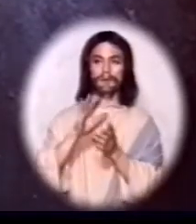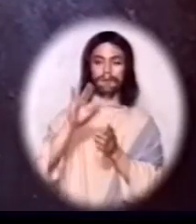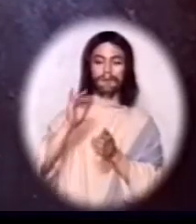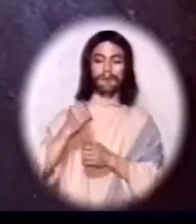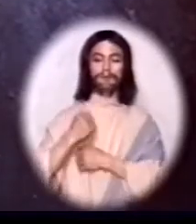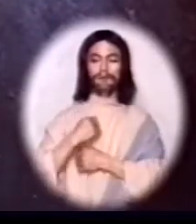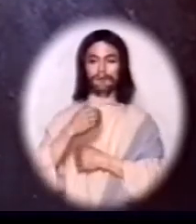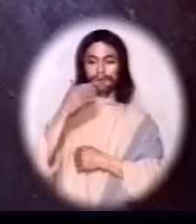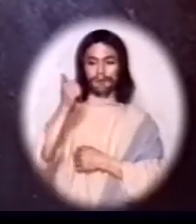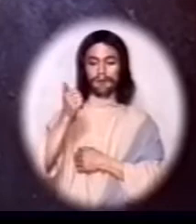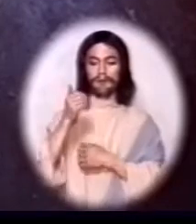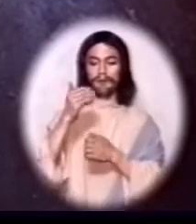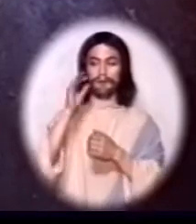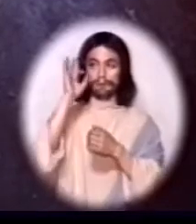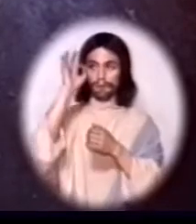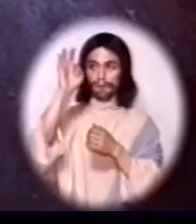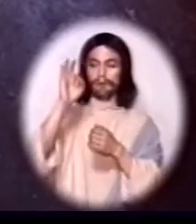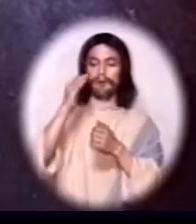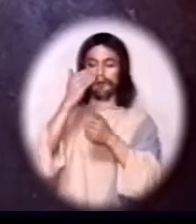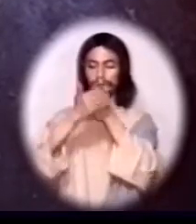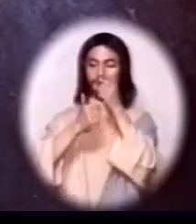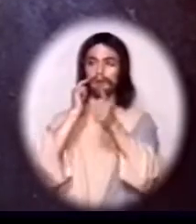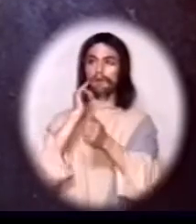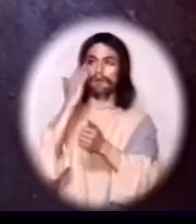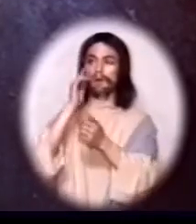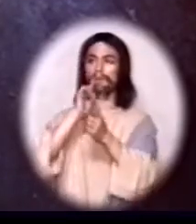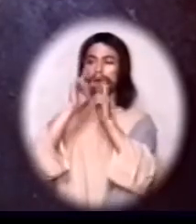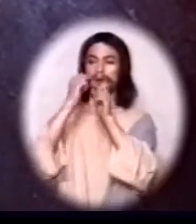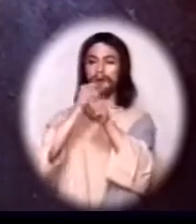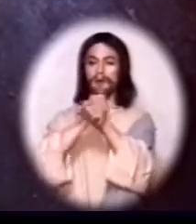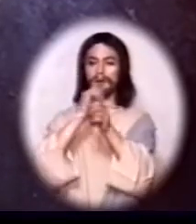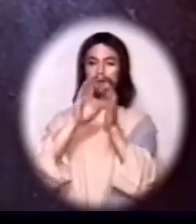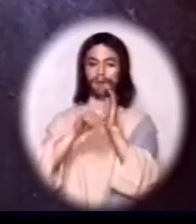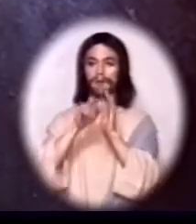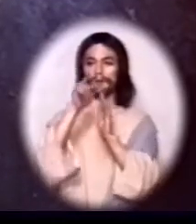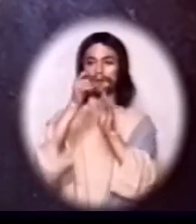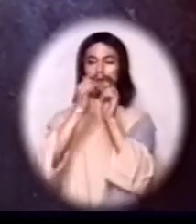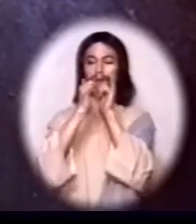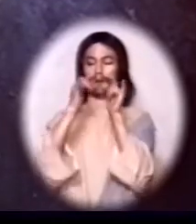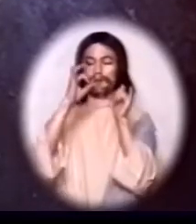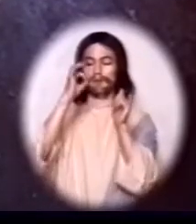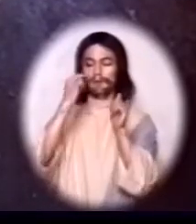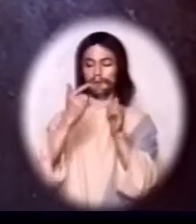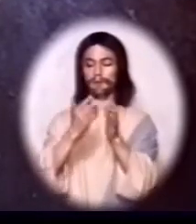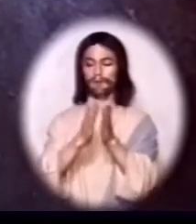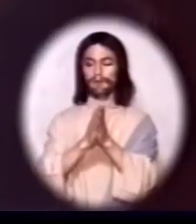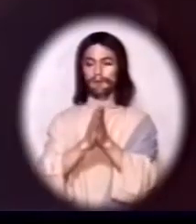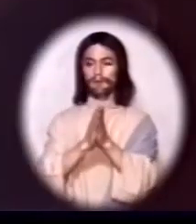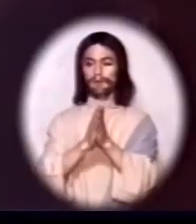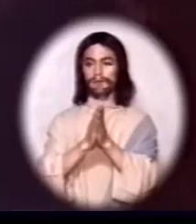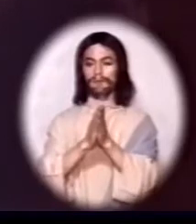백부장이 그 된 일을 보고 하나님께 영광을 돌려 말하되, 이 사람은